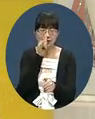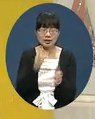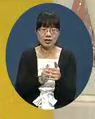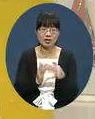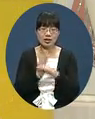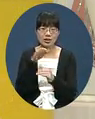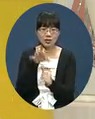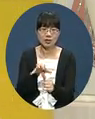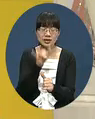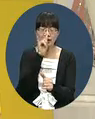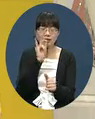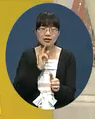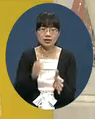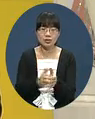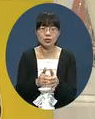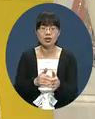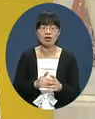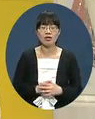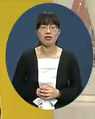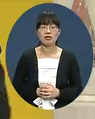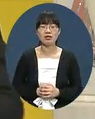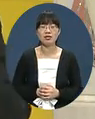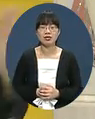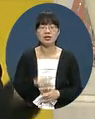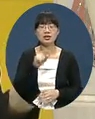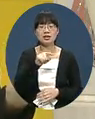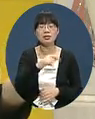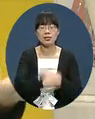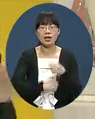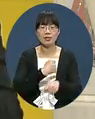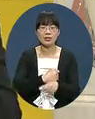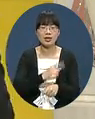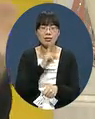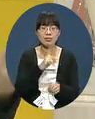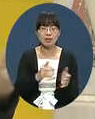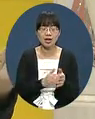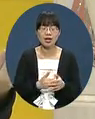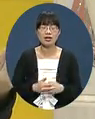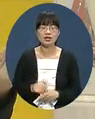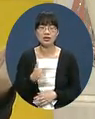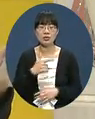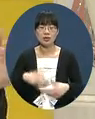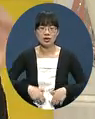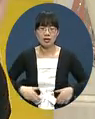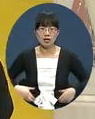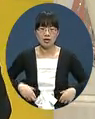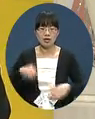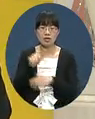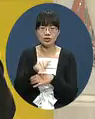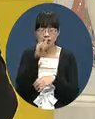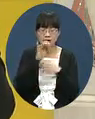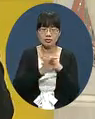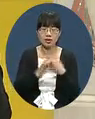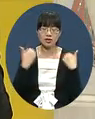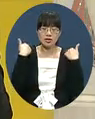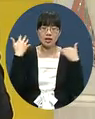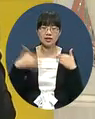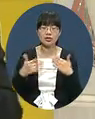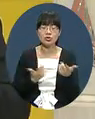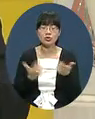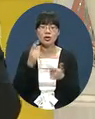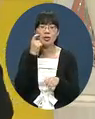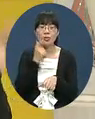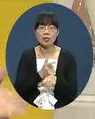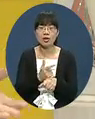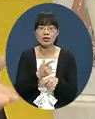과잉 통제를 하시거나 아니면 오죽하면 그러겠니 네 마음껏 해라 이렇게 너무 이 허용을 해버리시면 미성숙함이 조절되지가